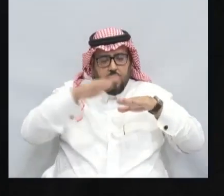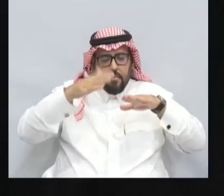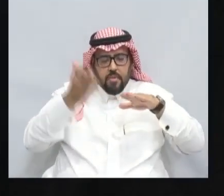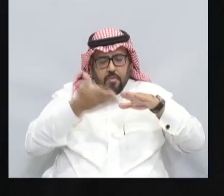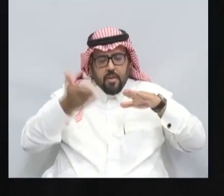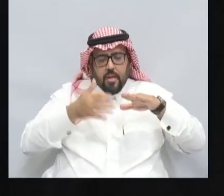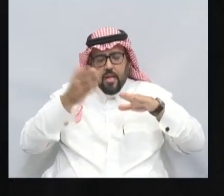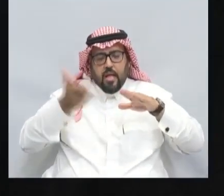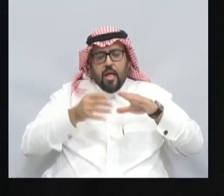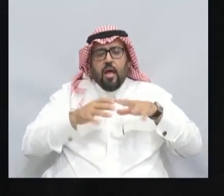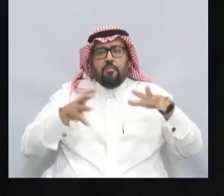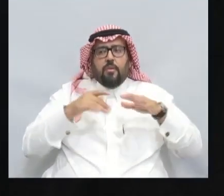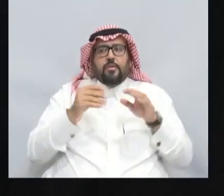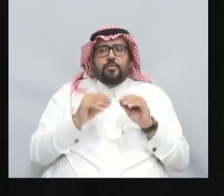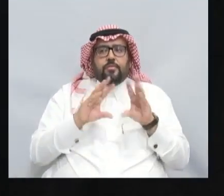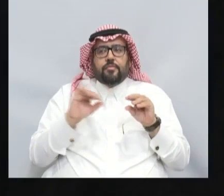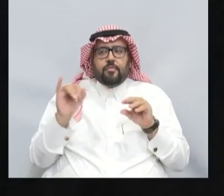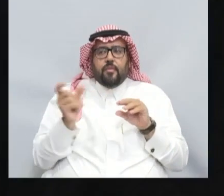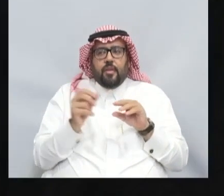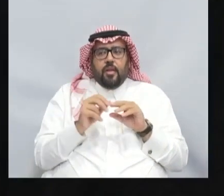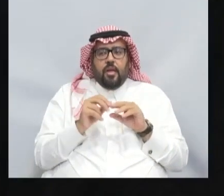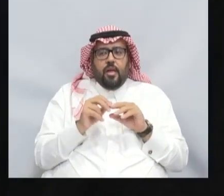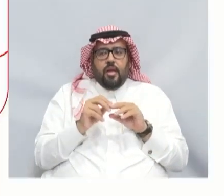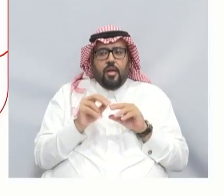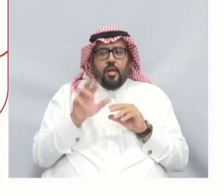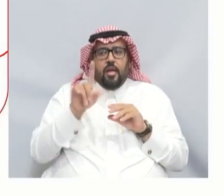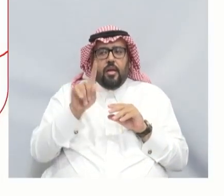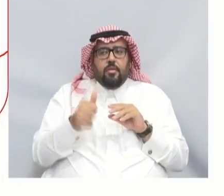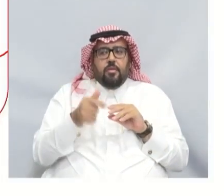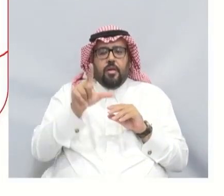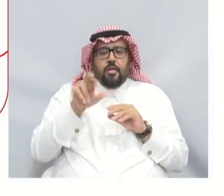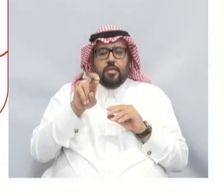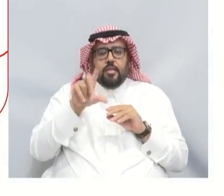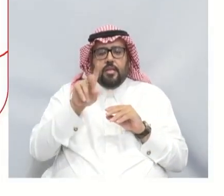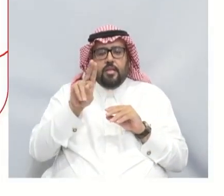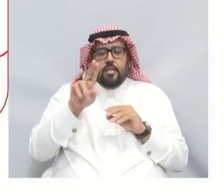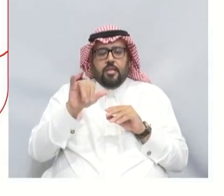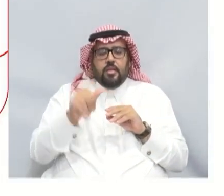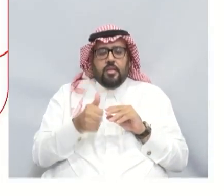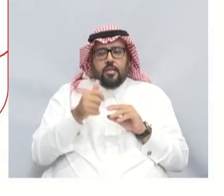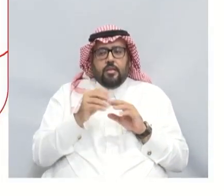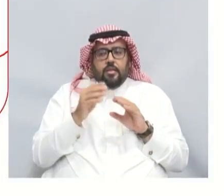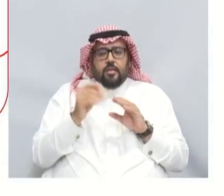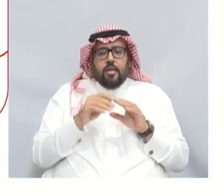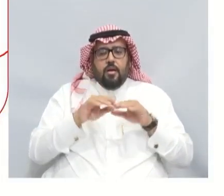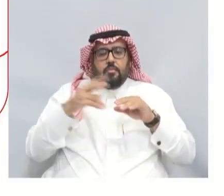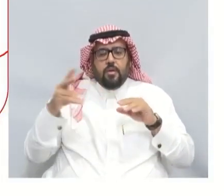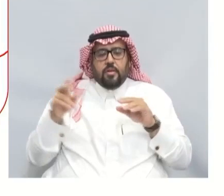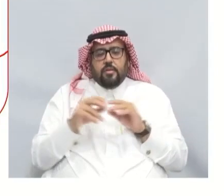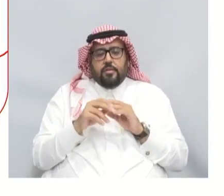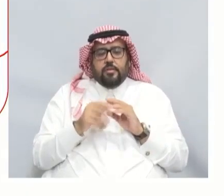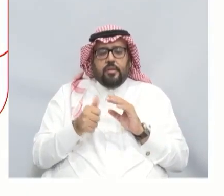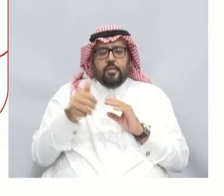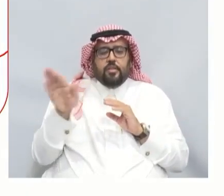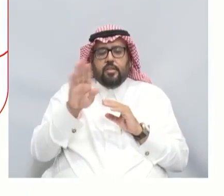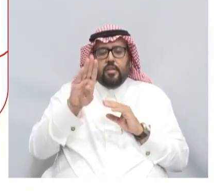طبقات فوق بعضها من ماذا؟ من الطبقات ماذا؟ البازلتية. وسندرس بقية أشكال البراكين